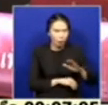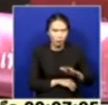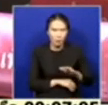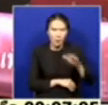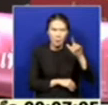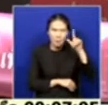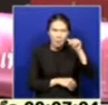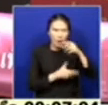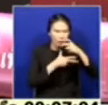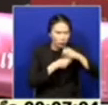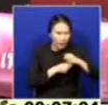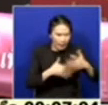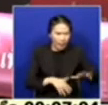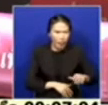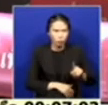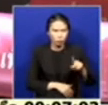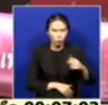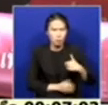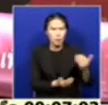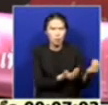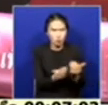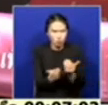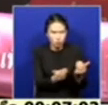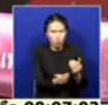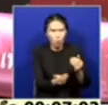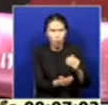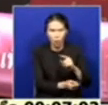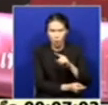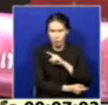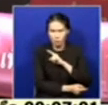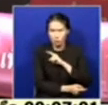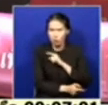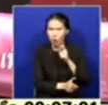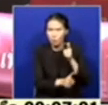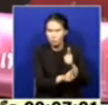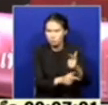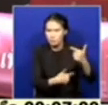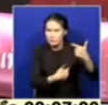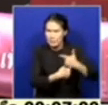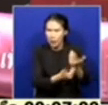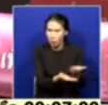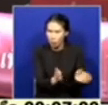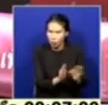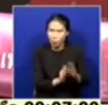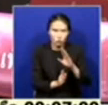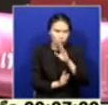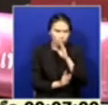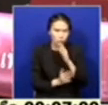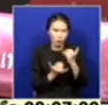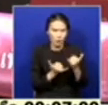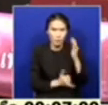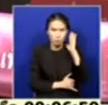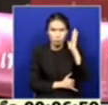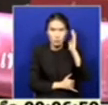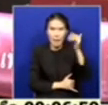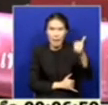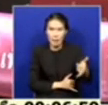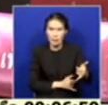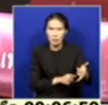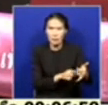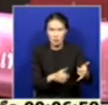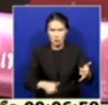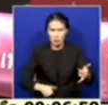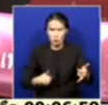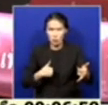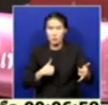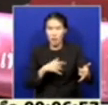หรือคนที่สั่งการได้ยินได้รับรู้บอกด้วยว่าแม่เขาอายุมาก